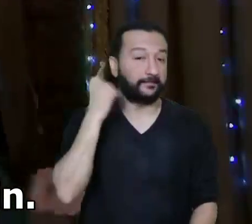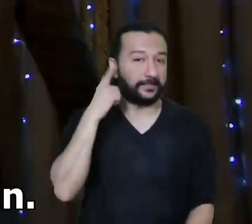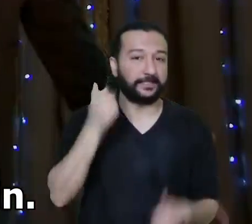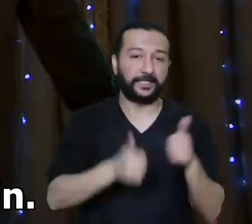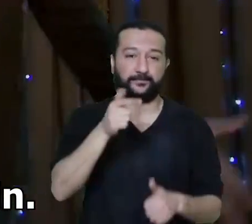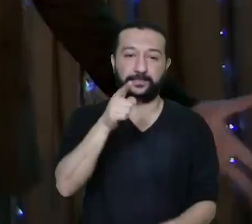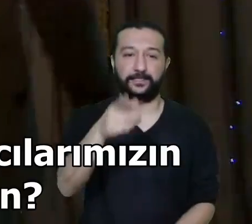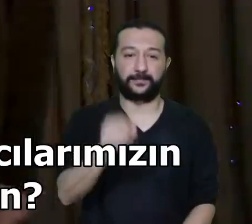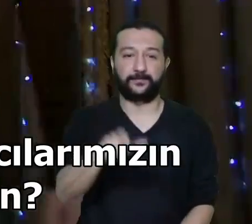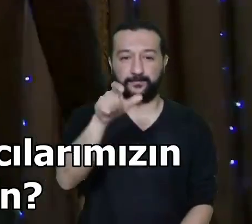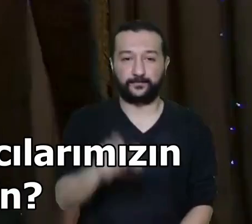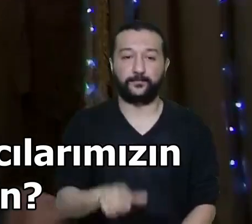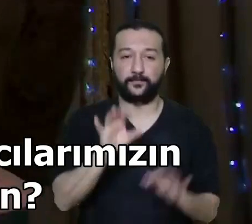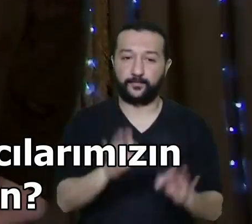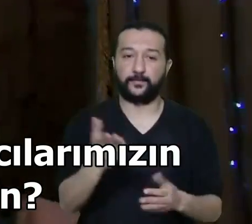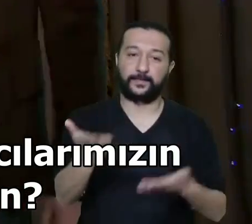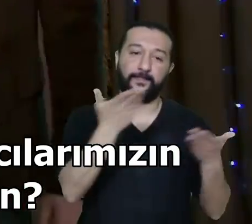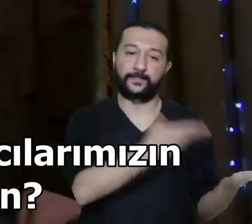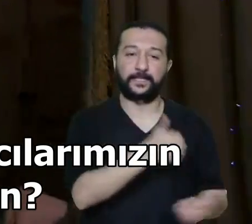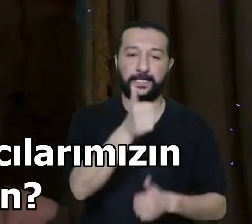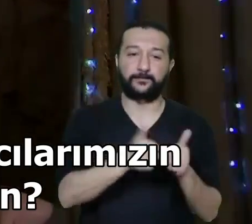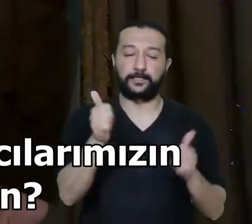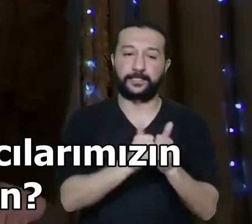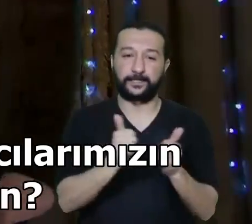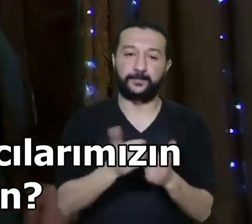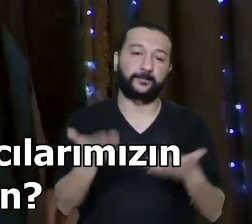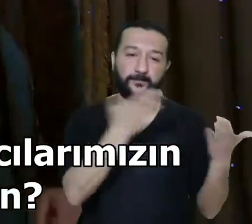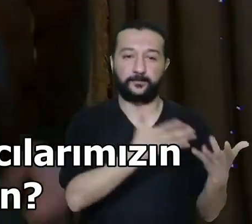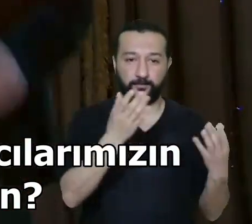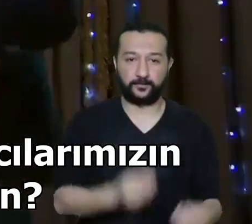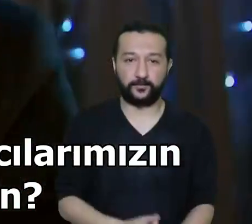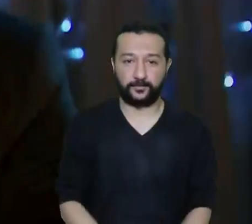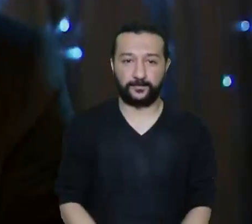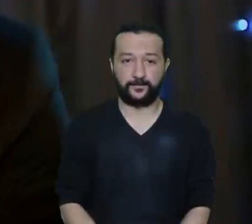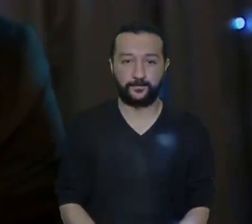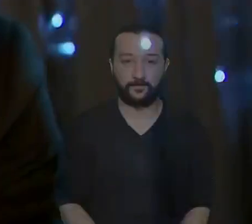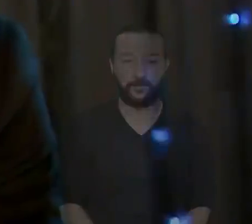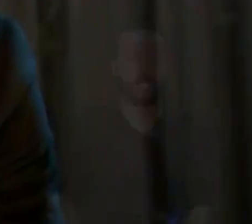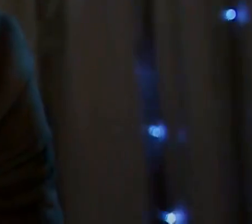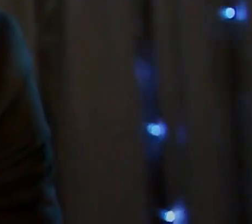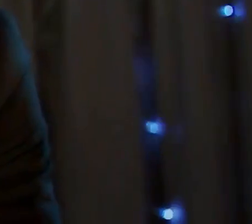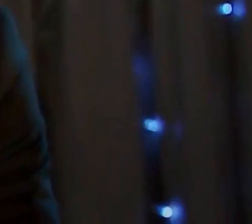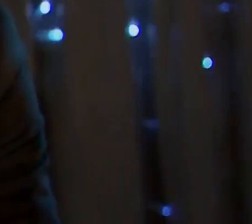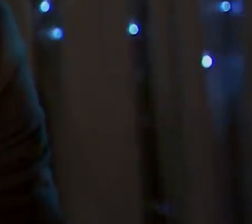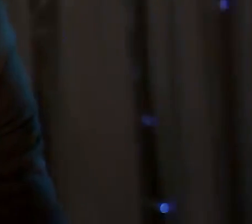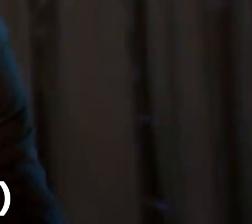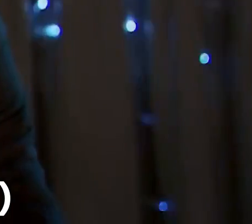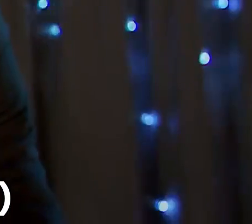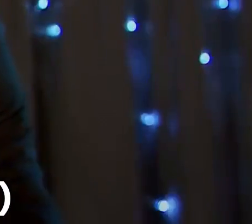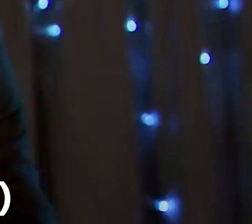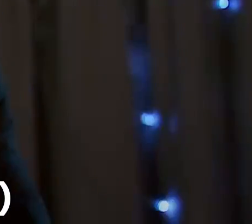favori yarışmacı sensin. Madem öyle seni de diğer yarışmacılarımızın arasına alayım ha? Ne dersin? Hepinize kolay gelsin.